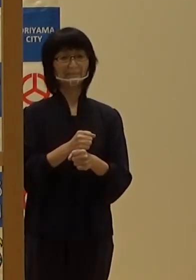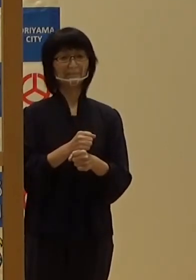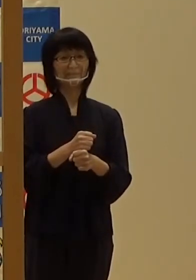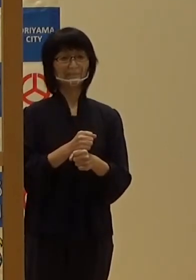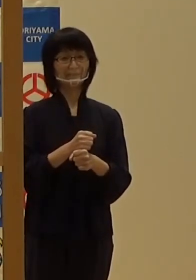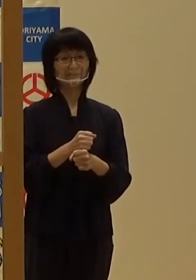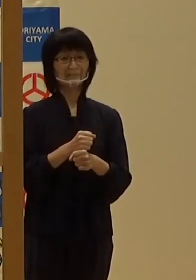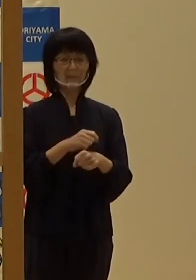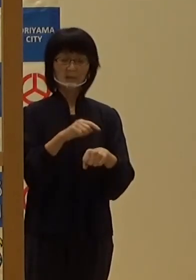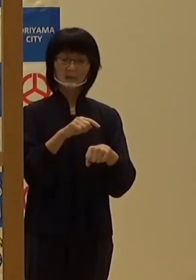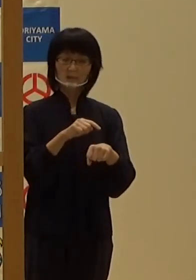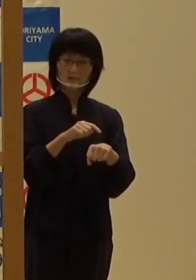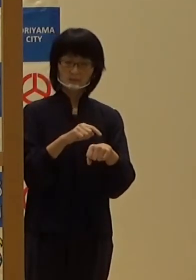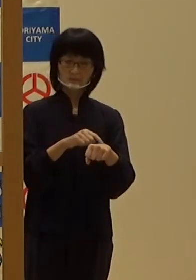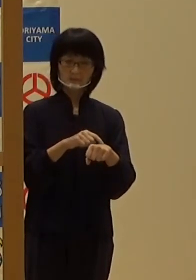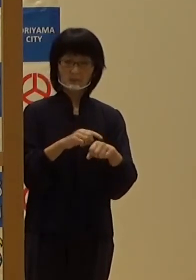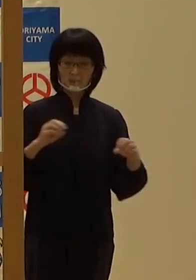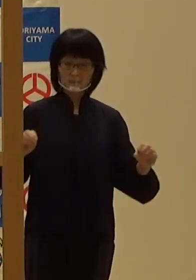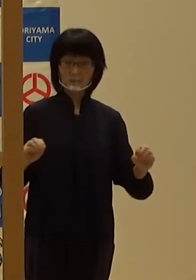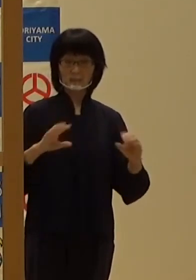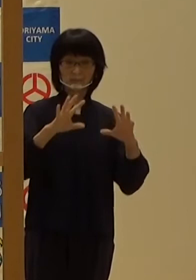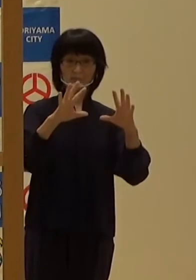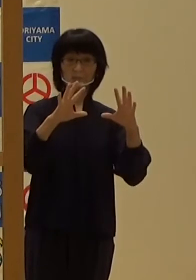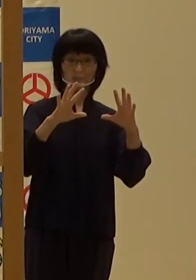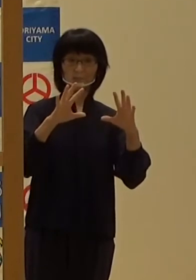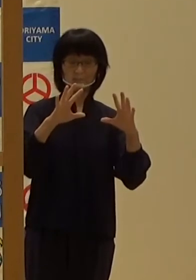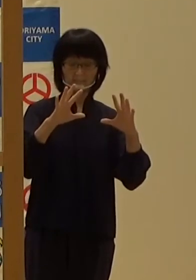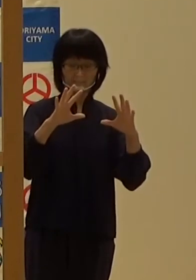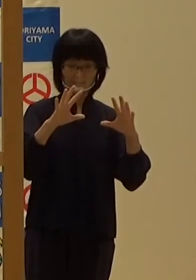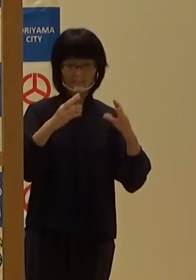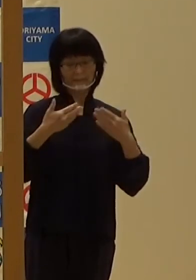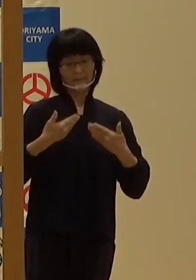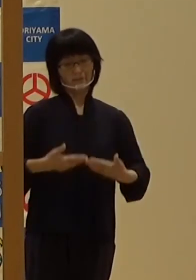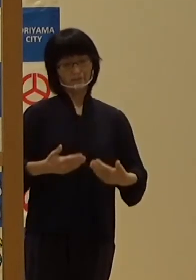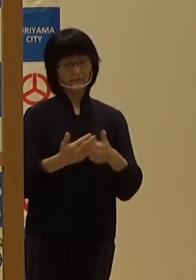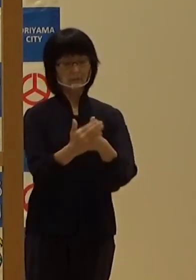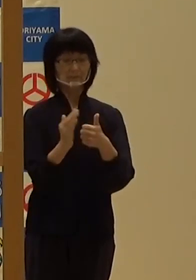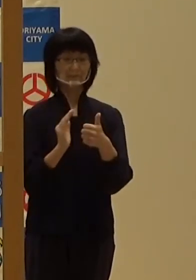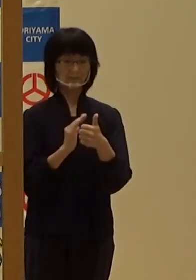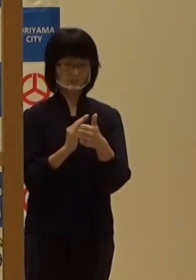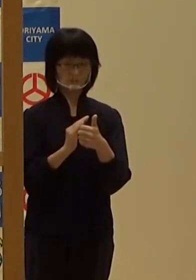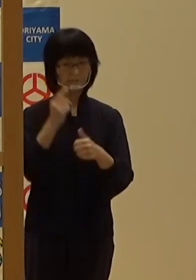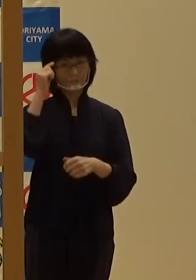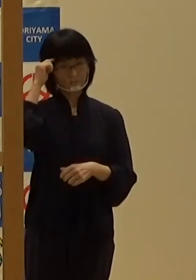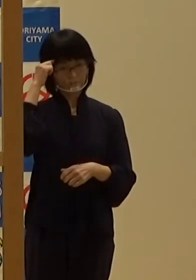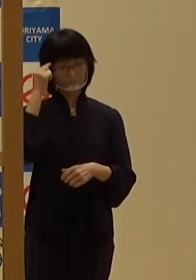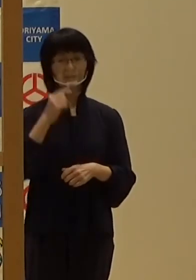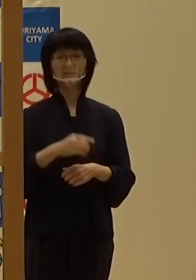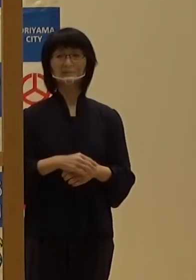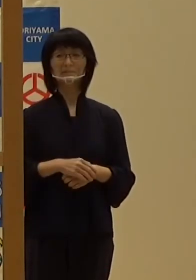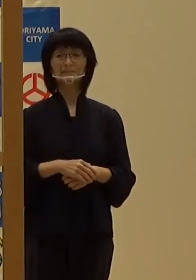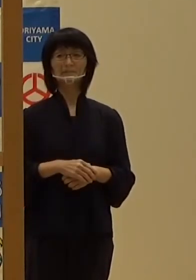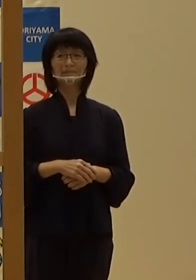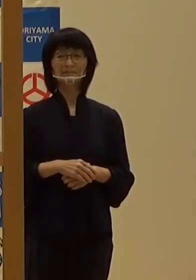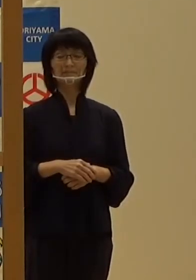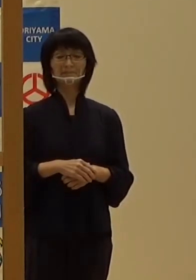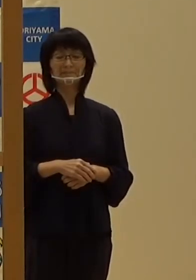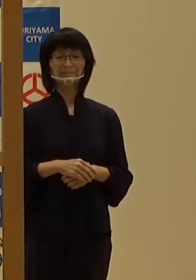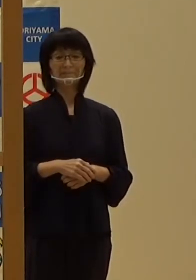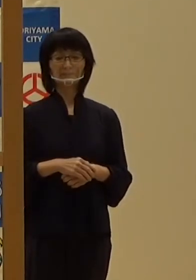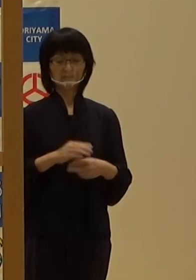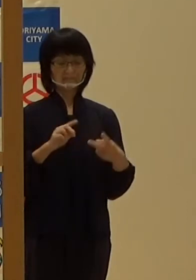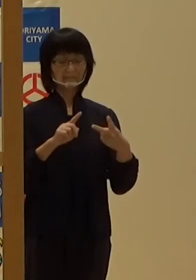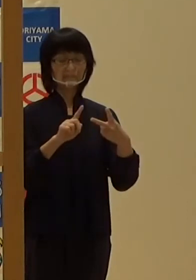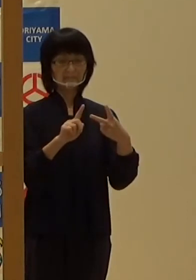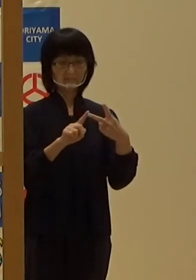の時間の利用ライトアップ等で安全を確保していきたいというふうに考えております。以上でございます。 ありがとうございます。じゃあもう一